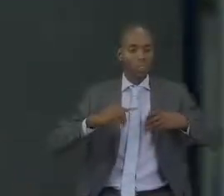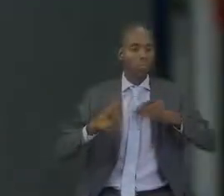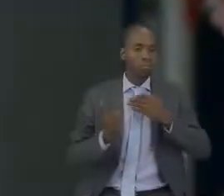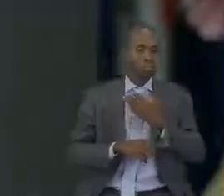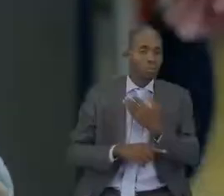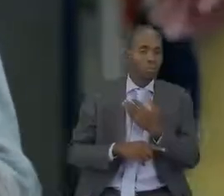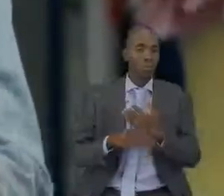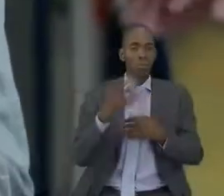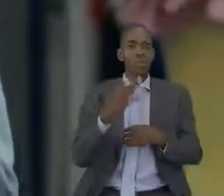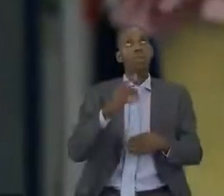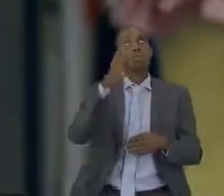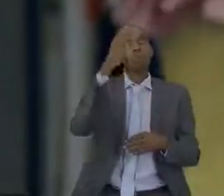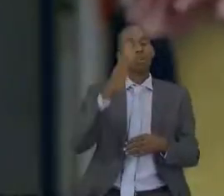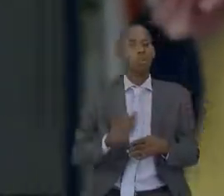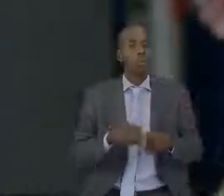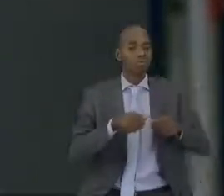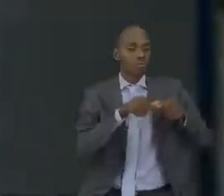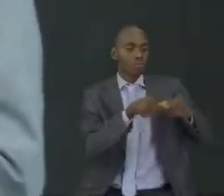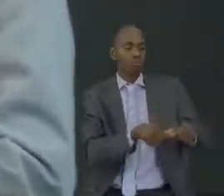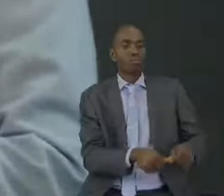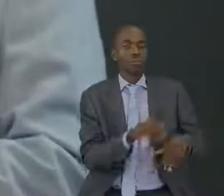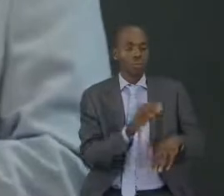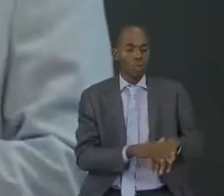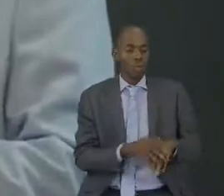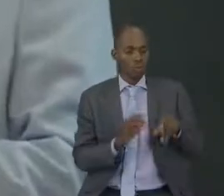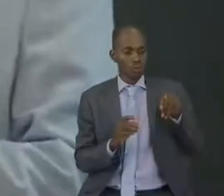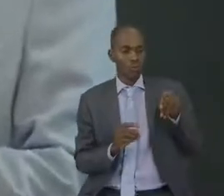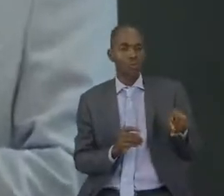Dieu demeure sur lui.